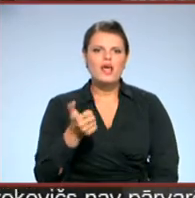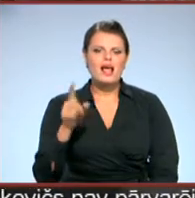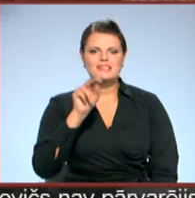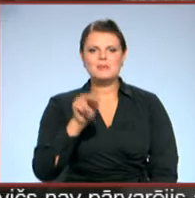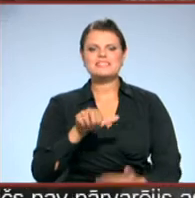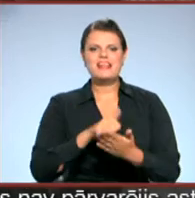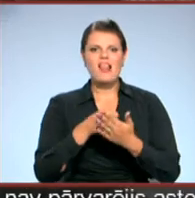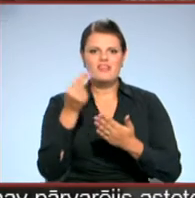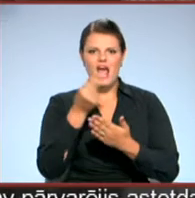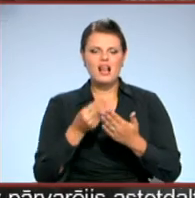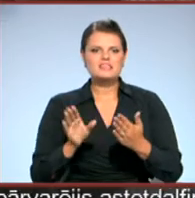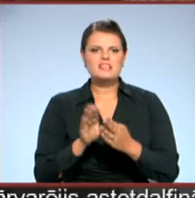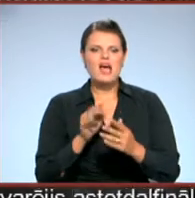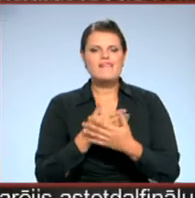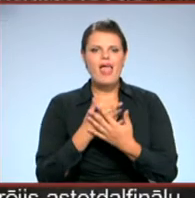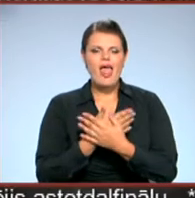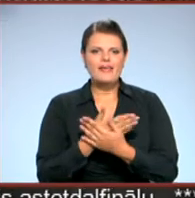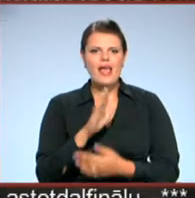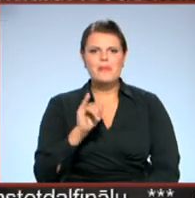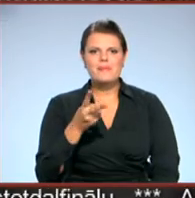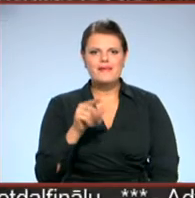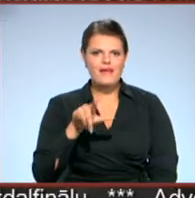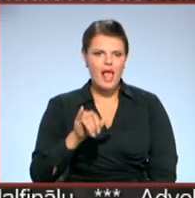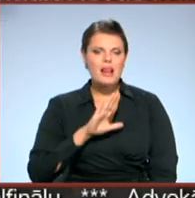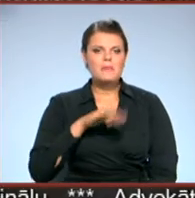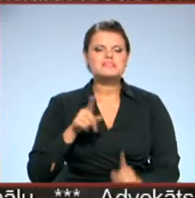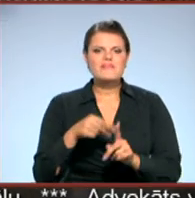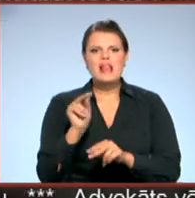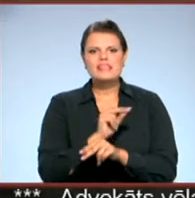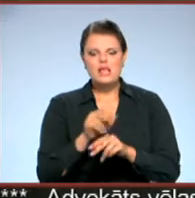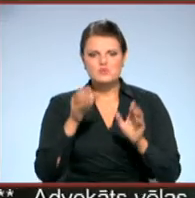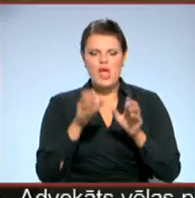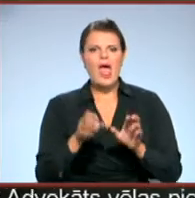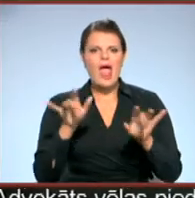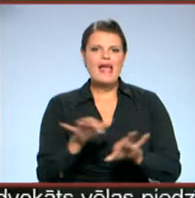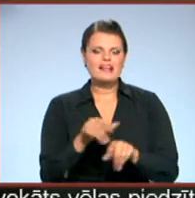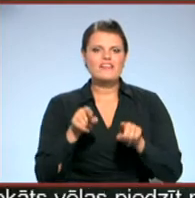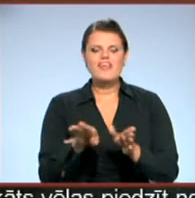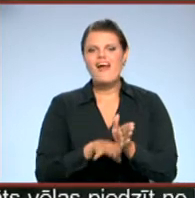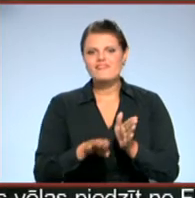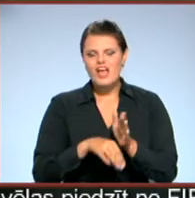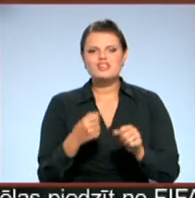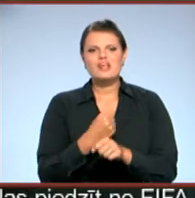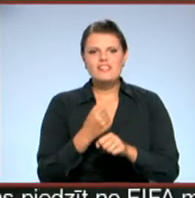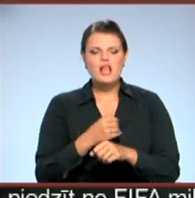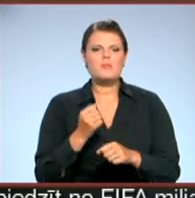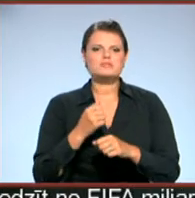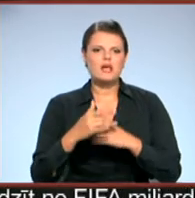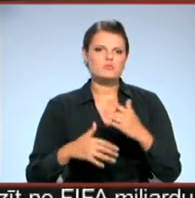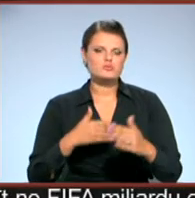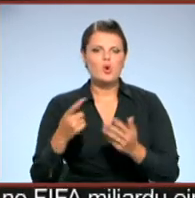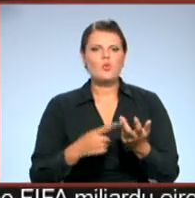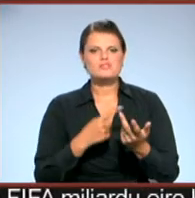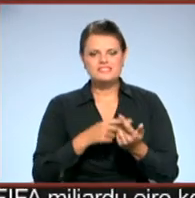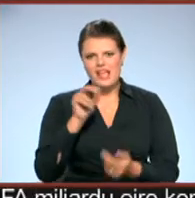galvenā glezna ar erceņģeli Miķeli. Bet līdz tam vēl esot jārestaurē ērģeles. Tā pavisam vienkārši darāmos darbus uzskaita